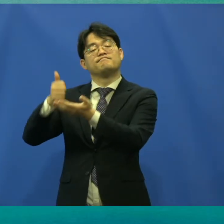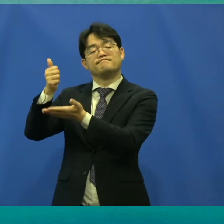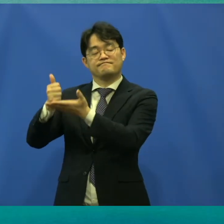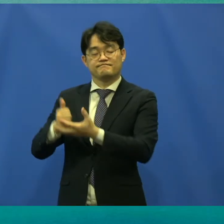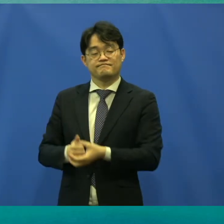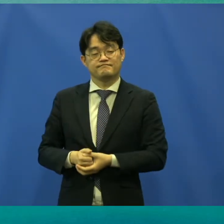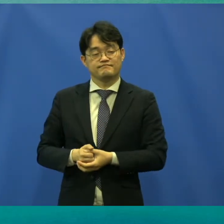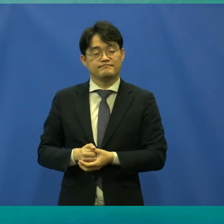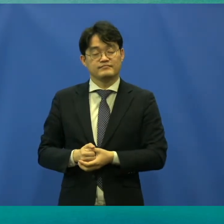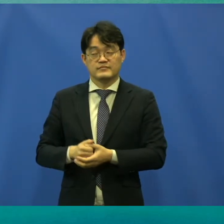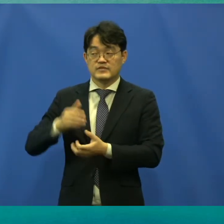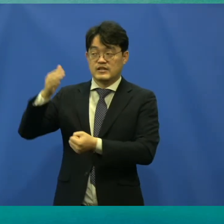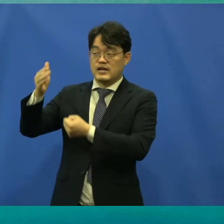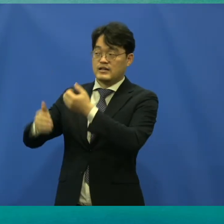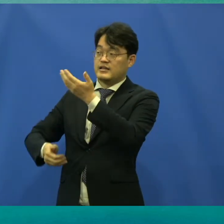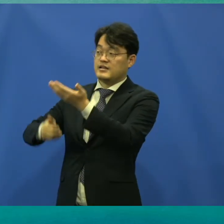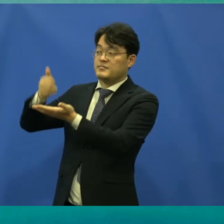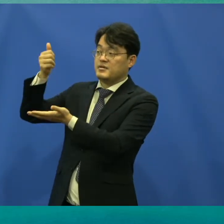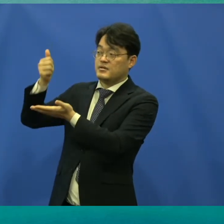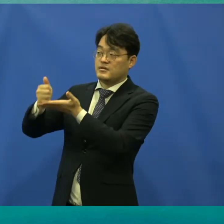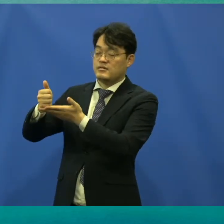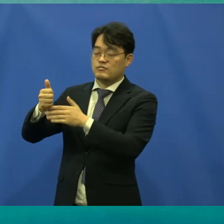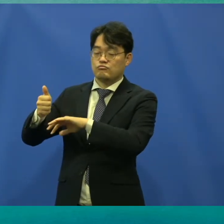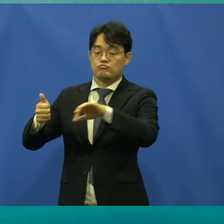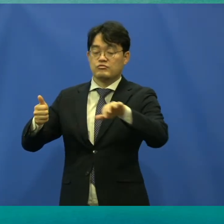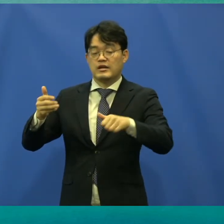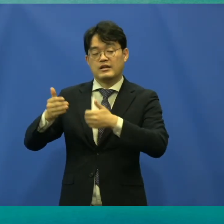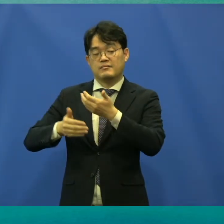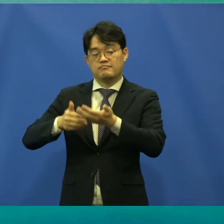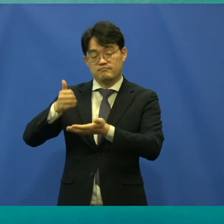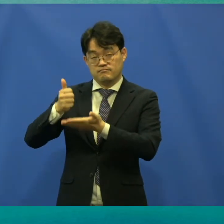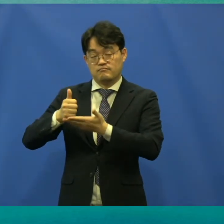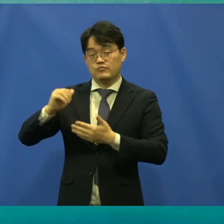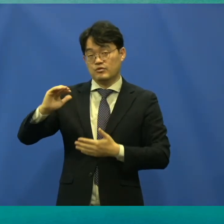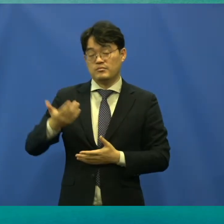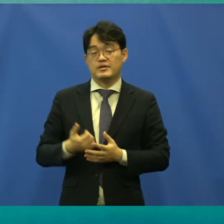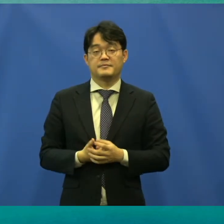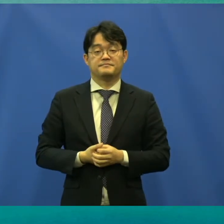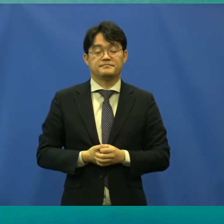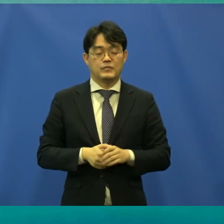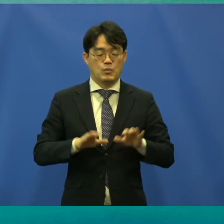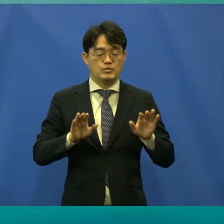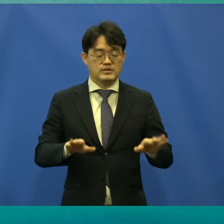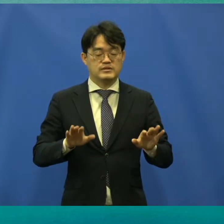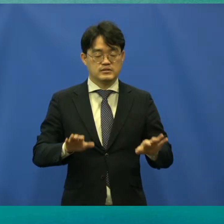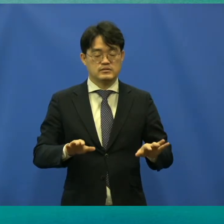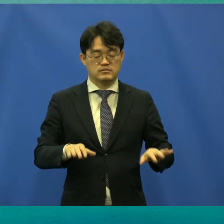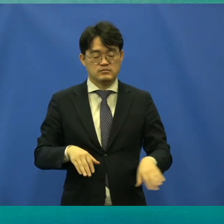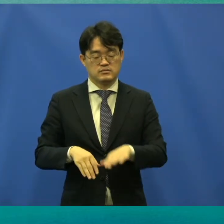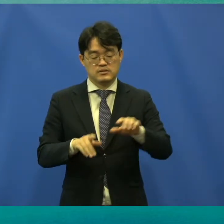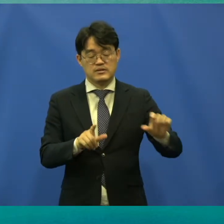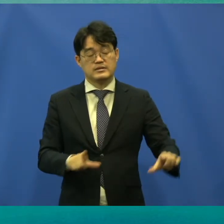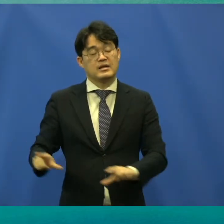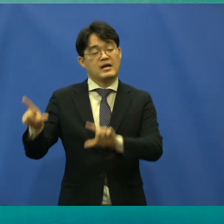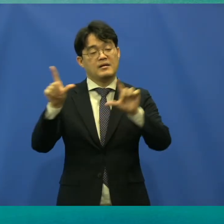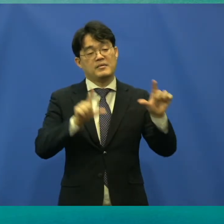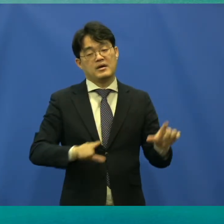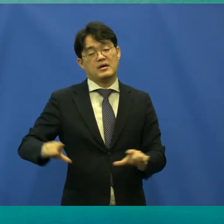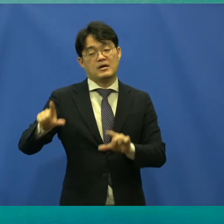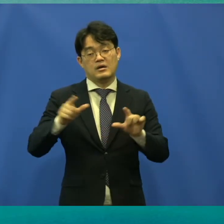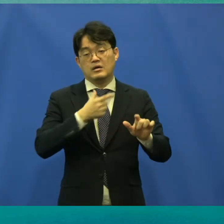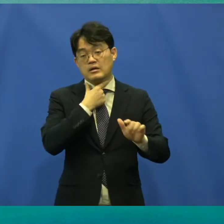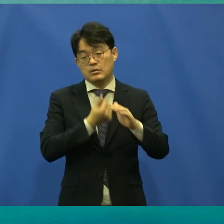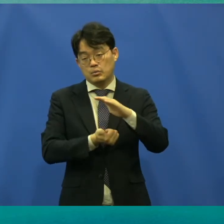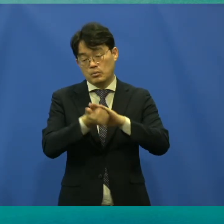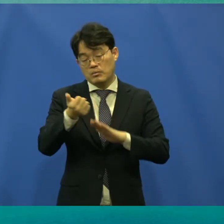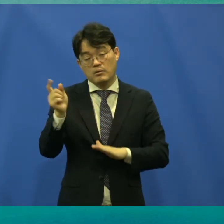그분이 우리의 하나님이십니다. 오늘 우리의 삶의 소망은 우리 자신에게